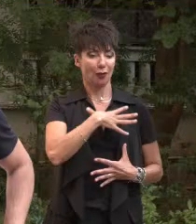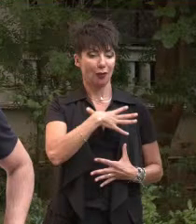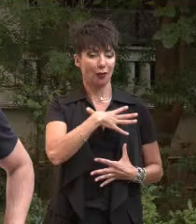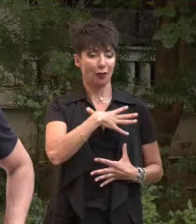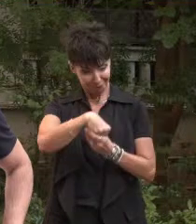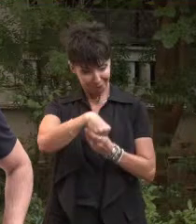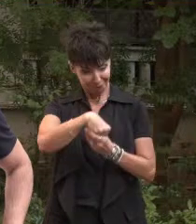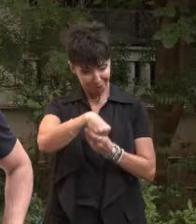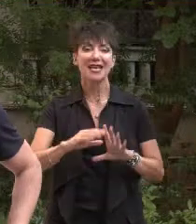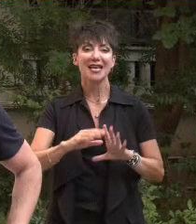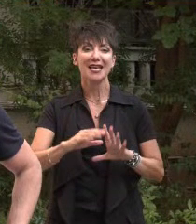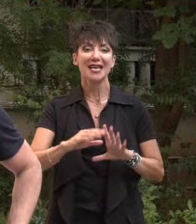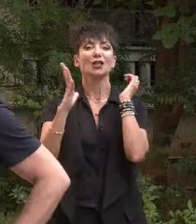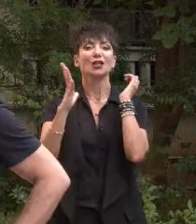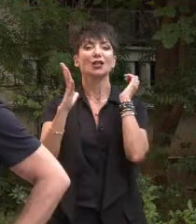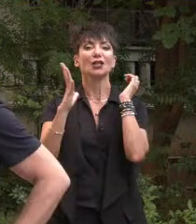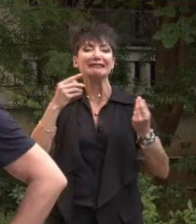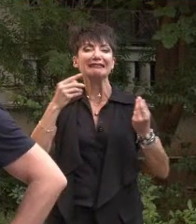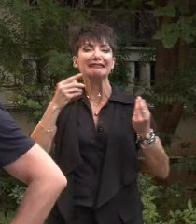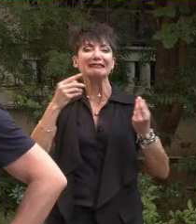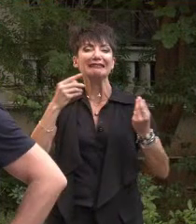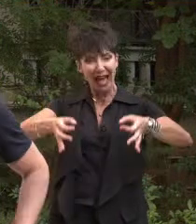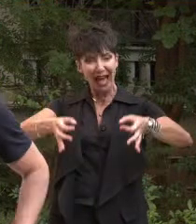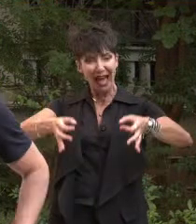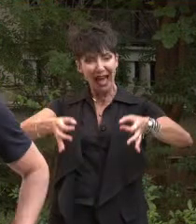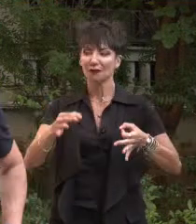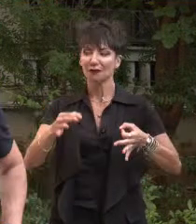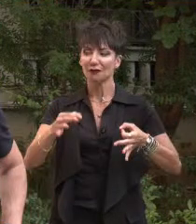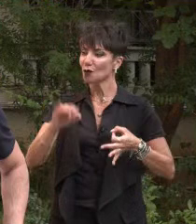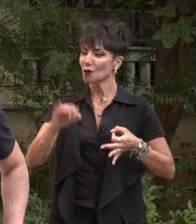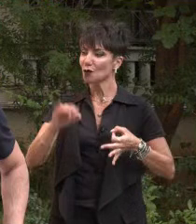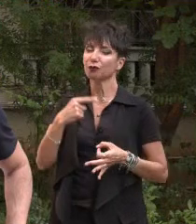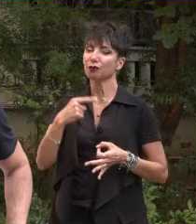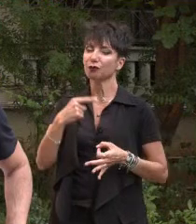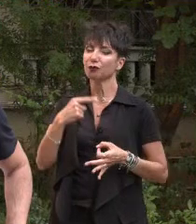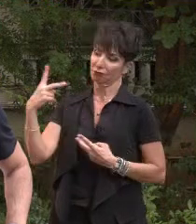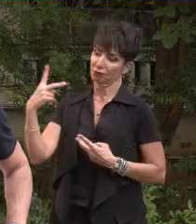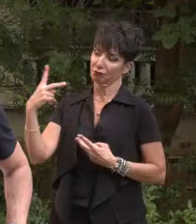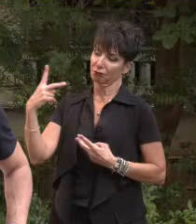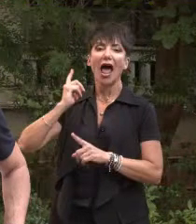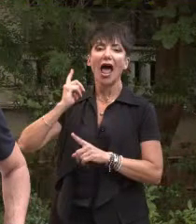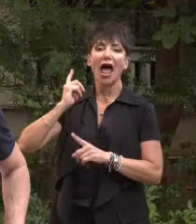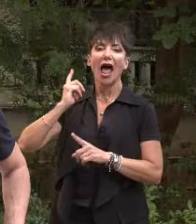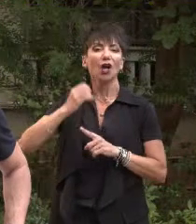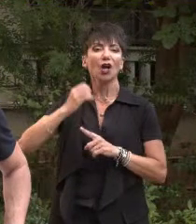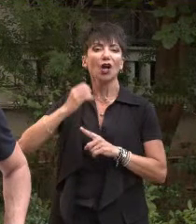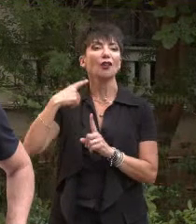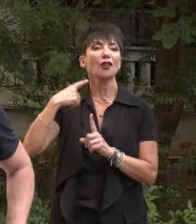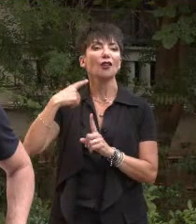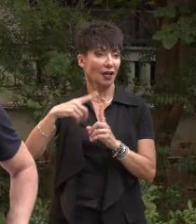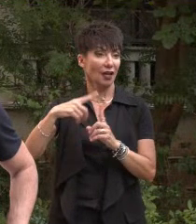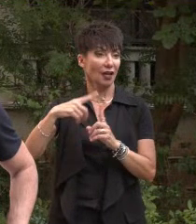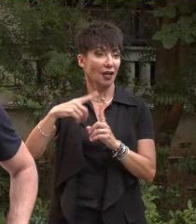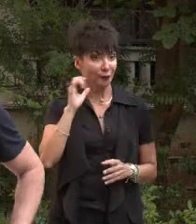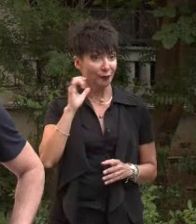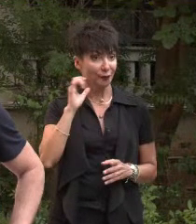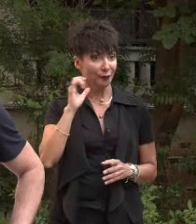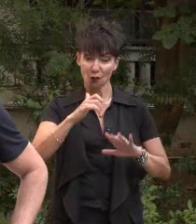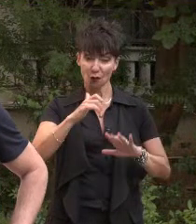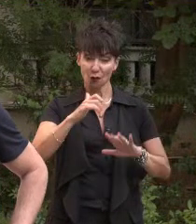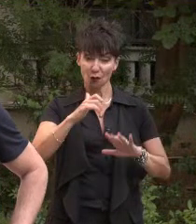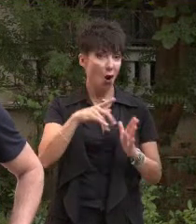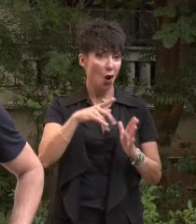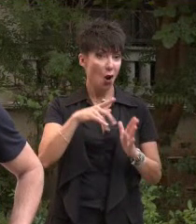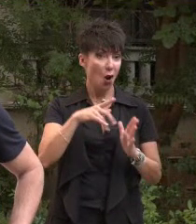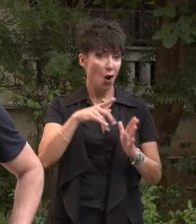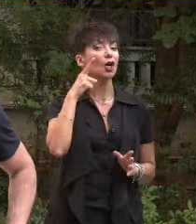με τις αξίες και τις αρχές του Ελληνικού Ερυθρού Σταυρού. Θέλω καταρχήν να δώσω συγχαρητήρια στους γονείς. Γιατί οι γονείς δίνουν τη